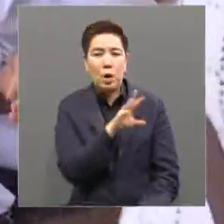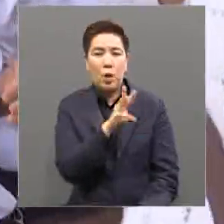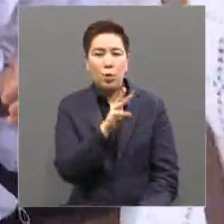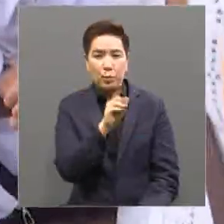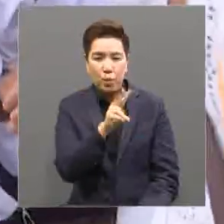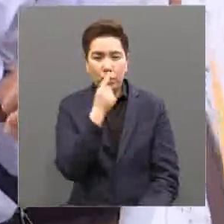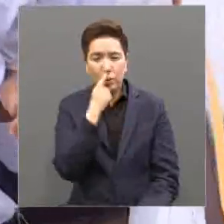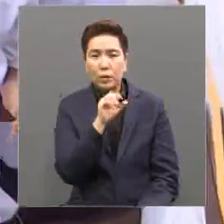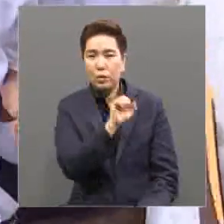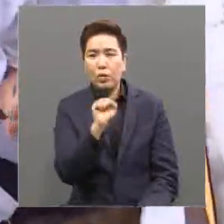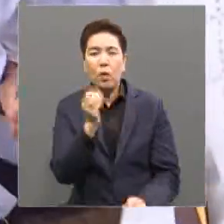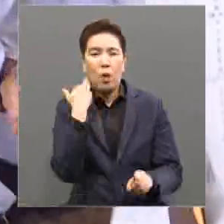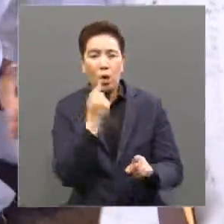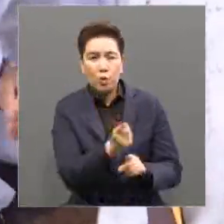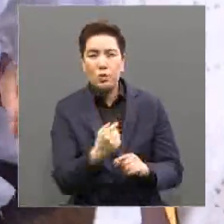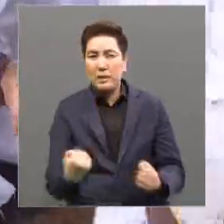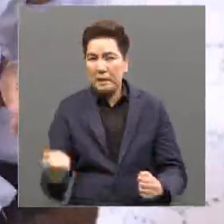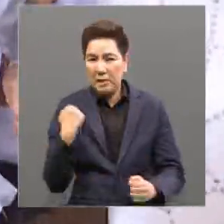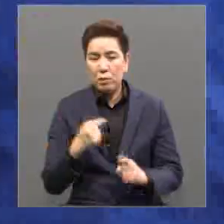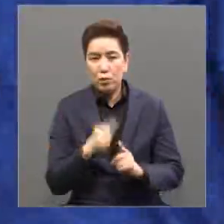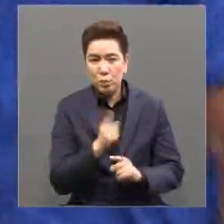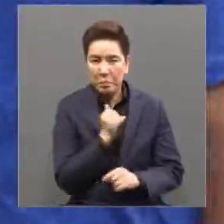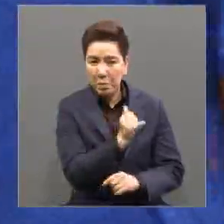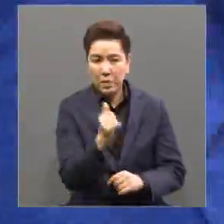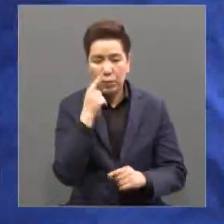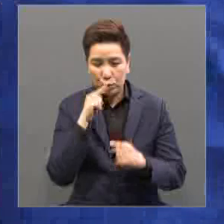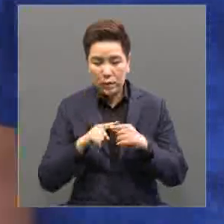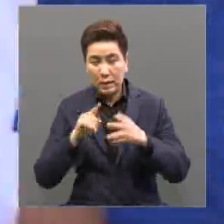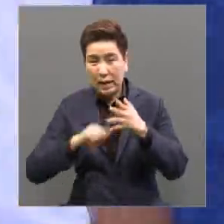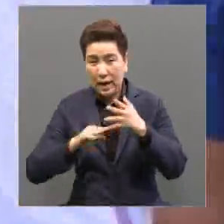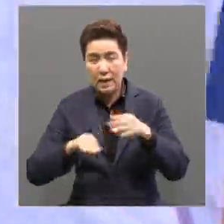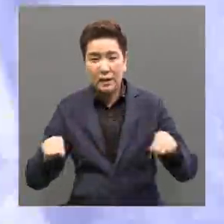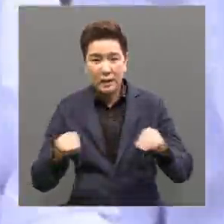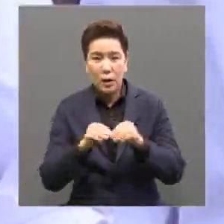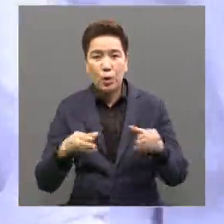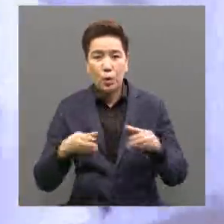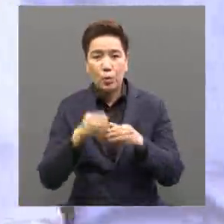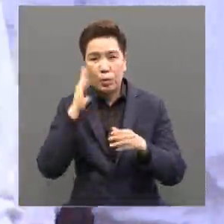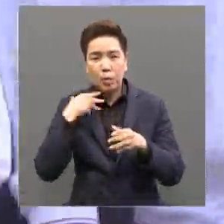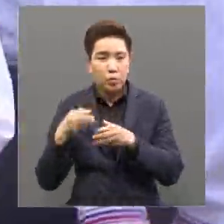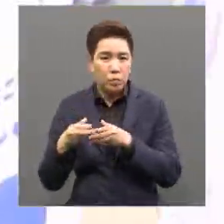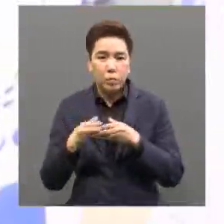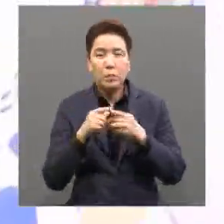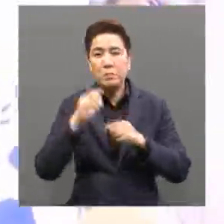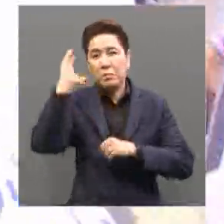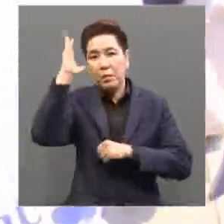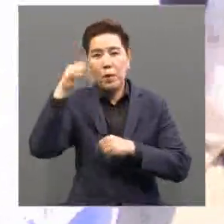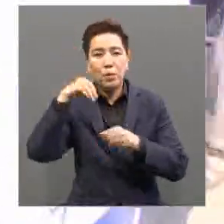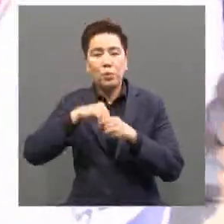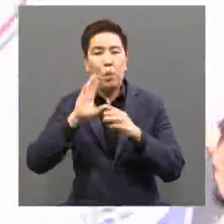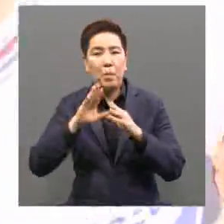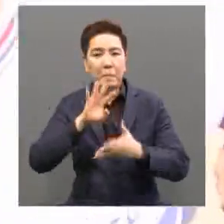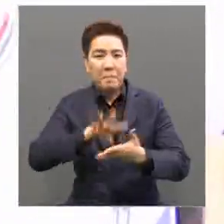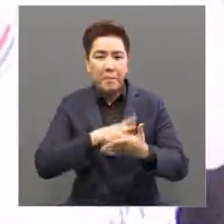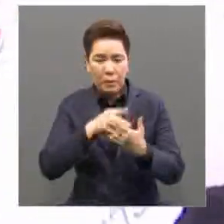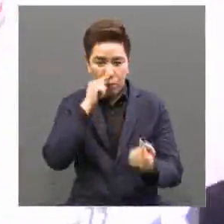วส.ส.เขตเดิมที่ยังมีความแข็งแรงสำหรับช่วงท้ายของการเลือกตั้งพรรคจะยกทัพใหญ่ไปปราศัยในพื้นที่ยุทธศาส